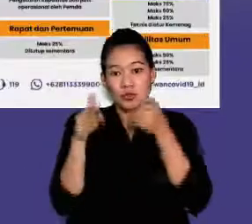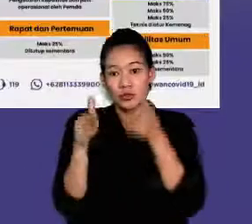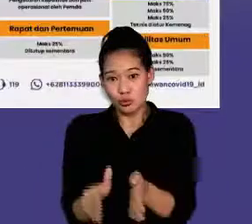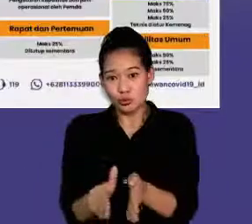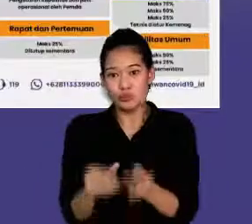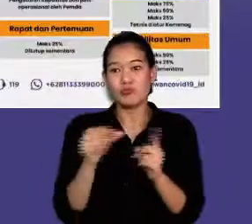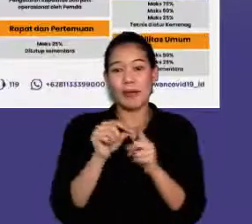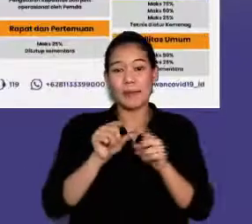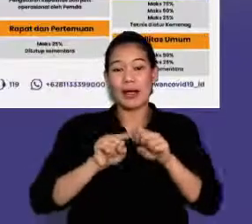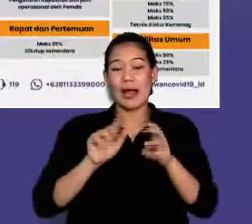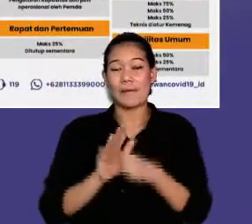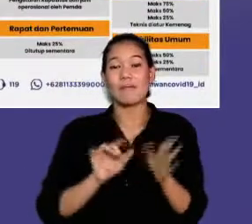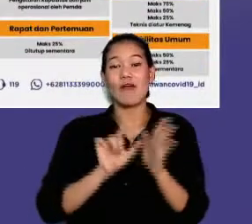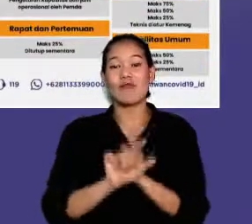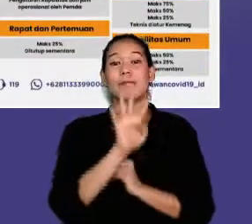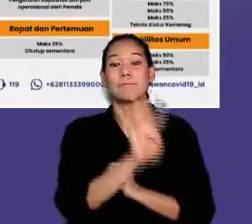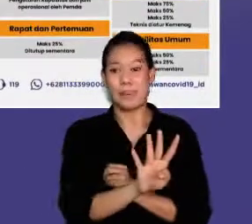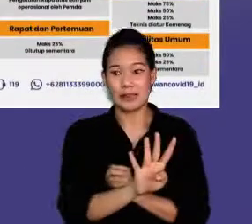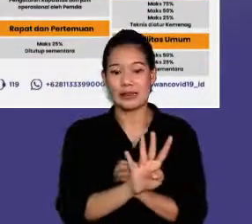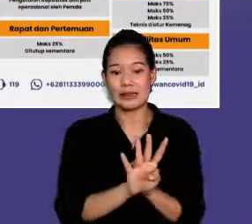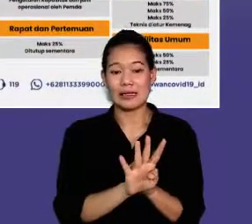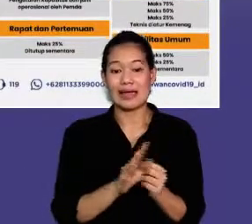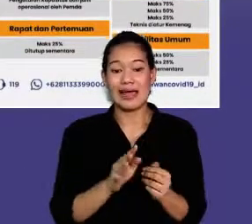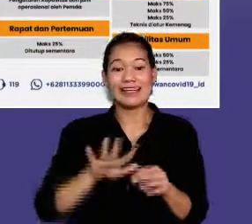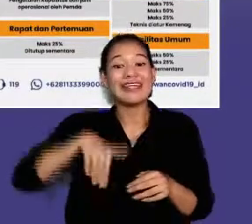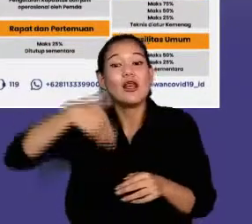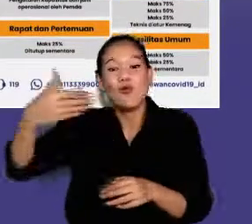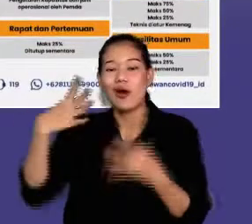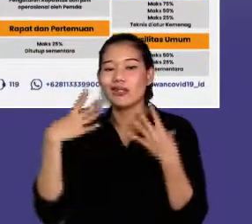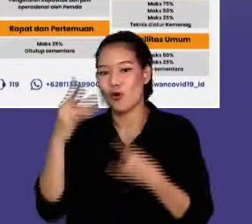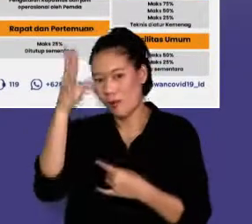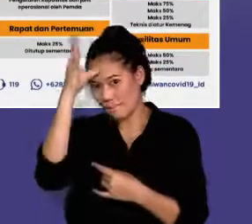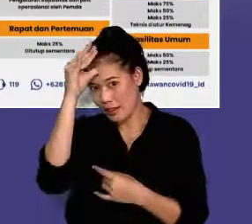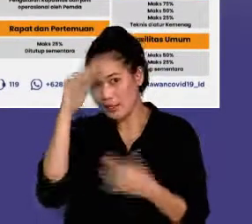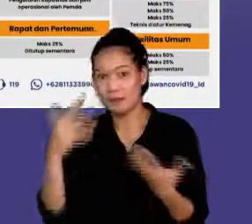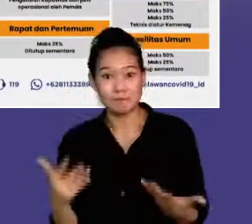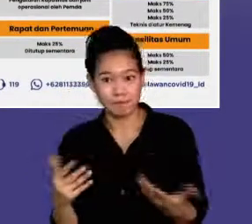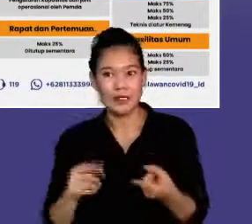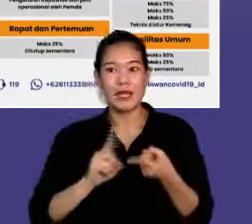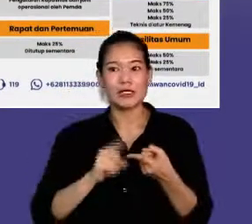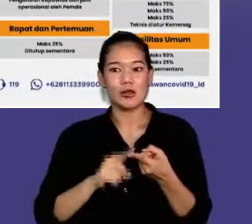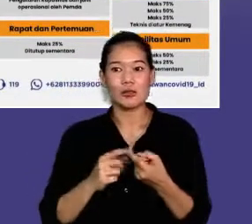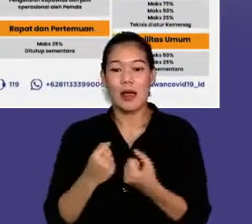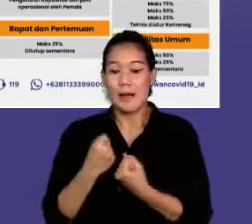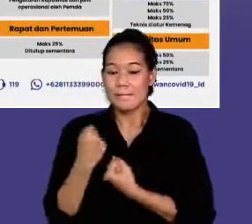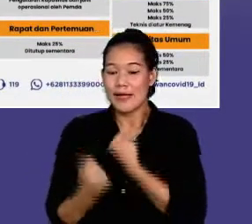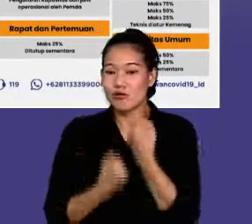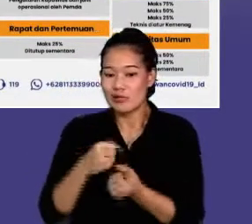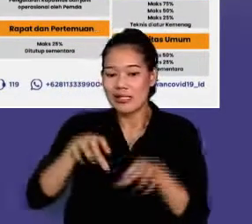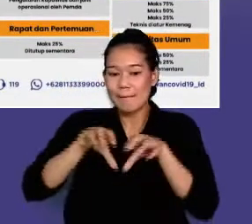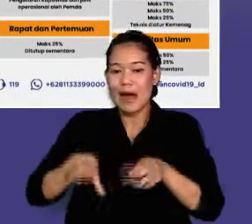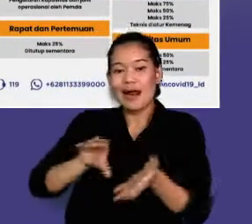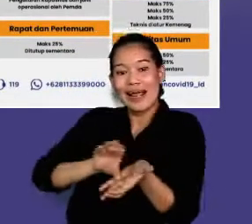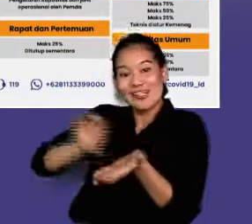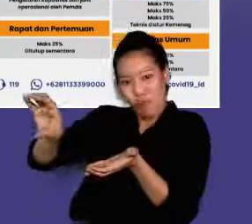untuk ppkm level 4 dinon Jawa Bali yang pertama adalah industri ekspor dapat beroperasi